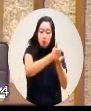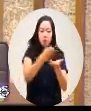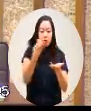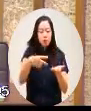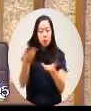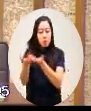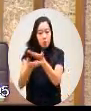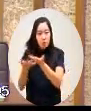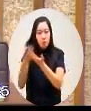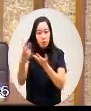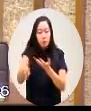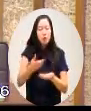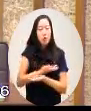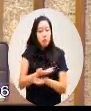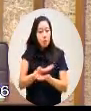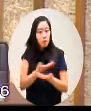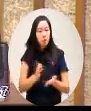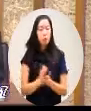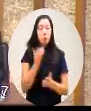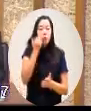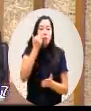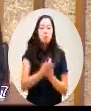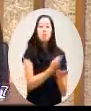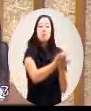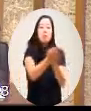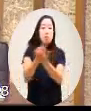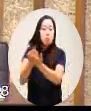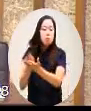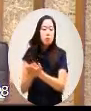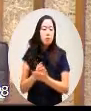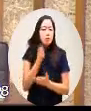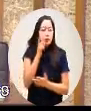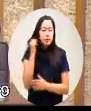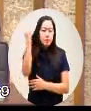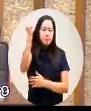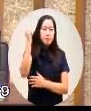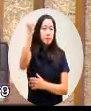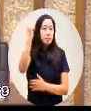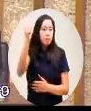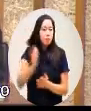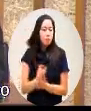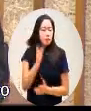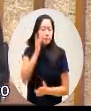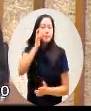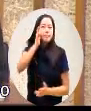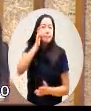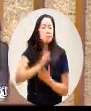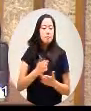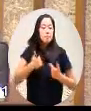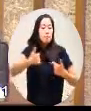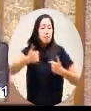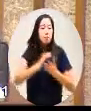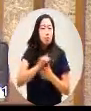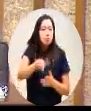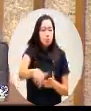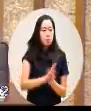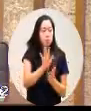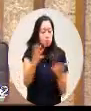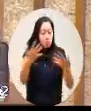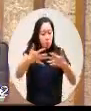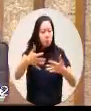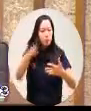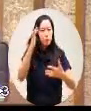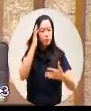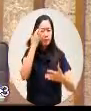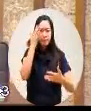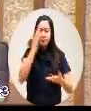通，还有一点体谅？那如果每一个人都是非常强硬的要争个是非，的确 会有一些问题会弄得很复